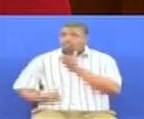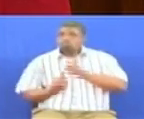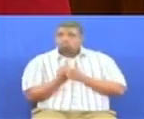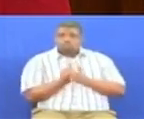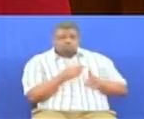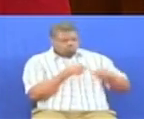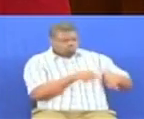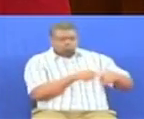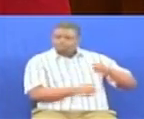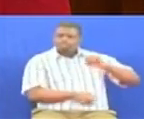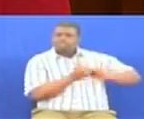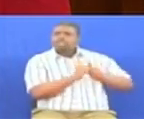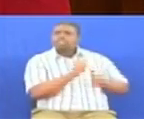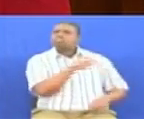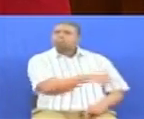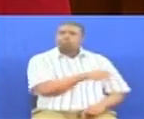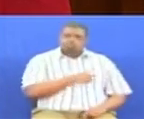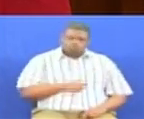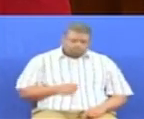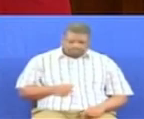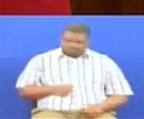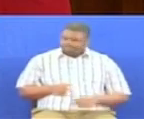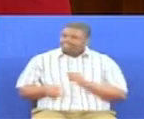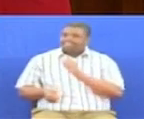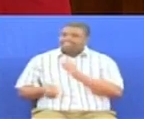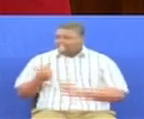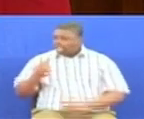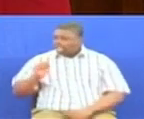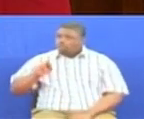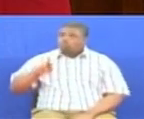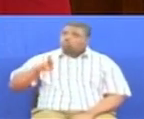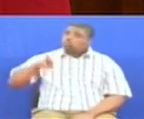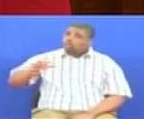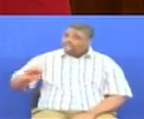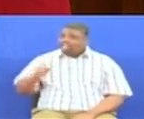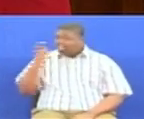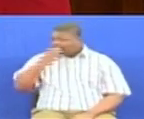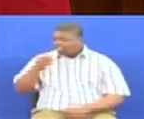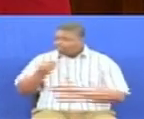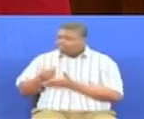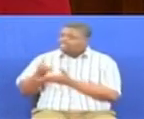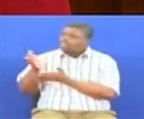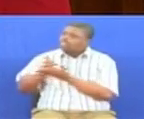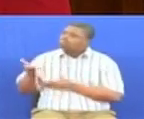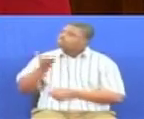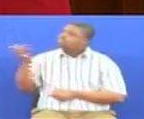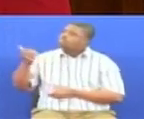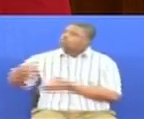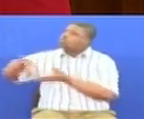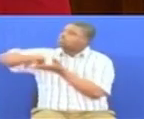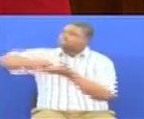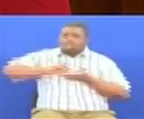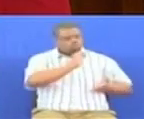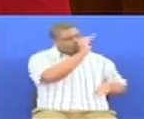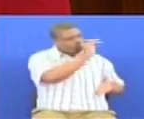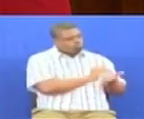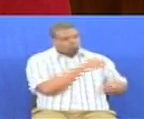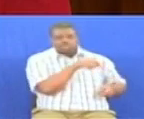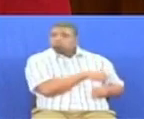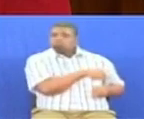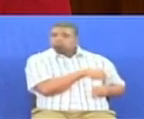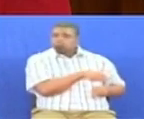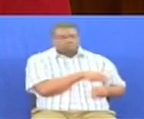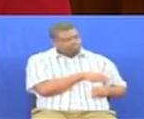Spika, itakuwa matatizo. Tarula itafutwe pesa sehemu nyingine, iongezwe pesa. Lakini kupunguza kwa asilimia utapata